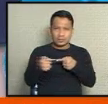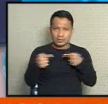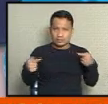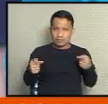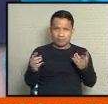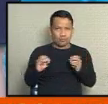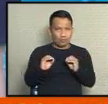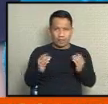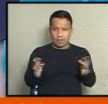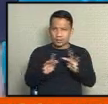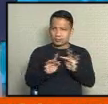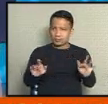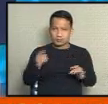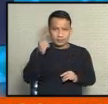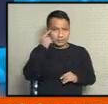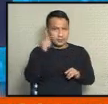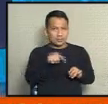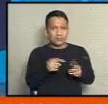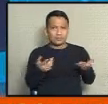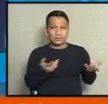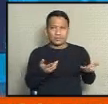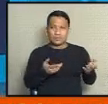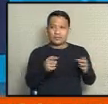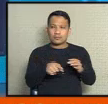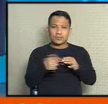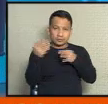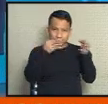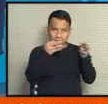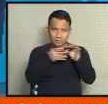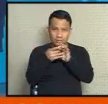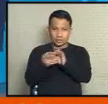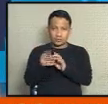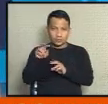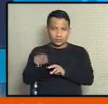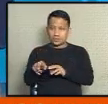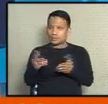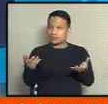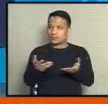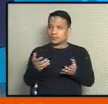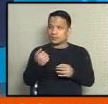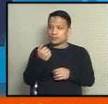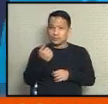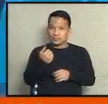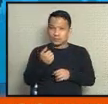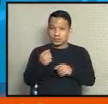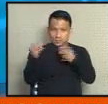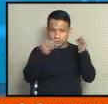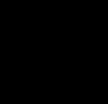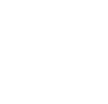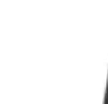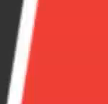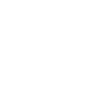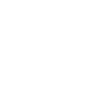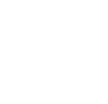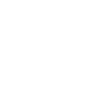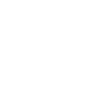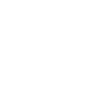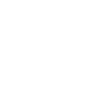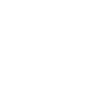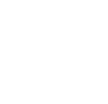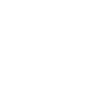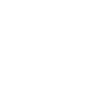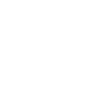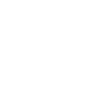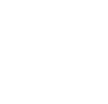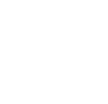mga kaaway. Tinitignan ang anggulong iligal na droga dahil may nakitang hinihinalang shabu sa crime scene.